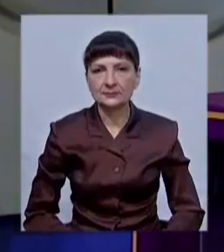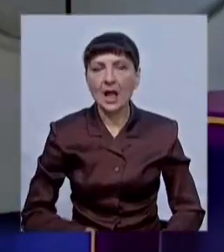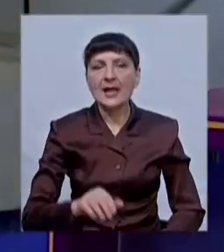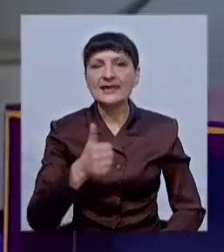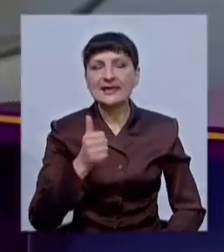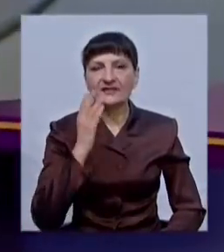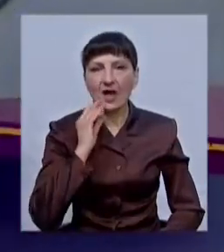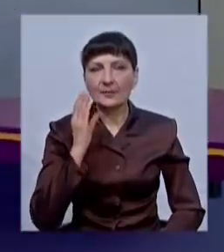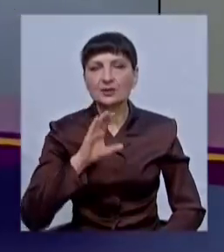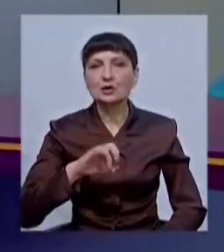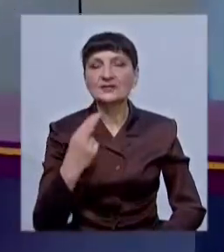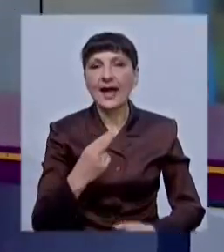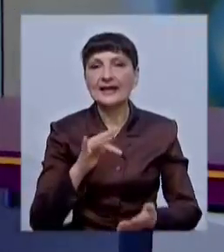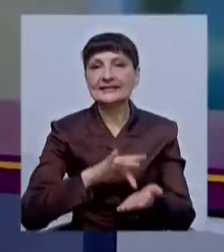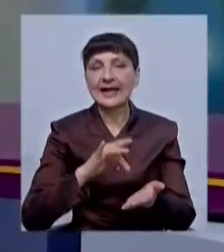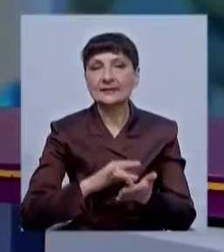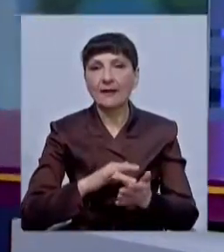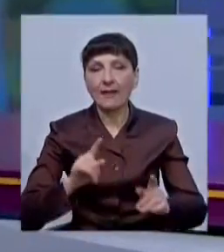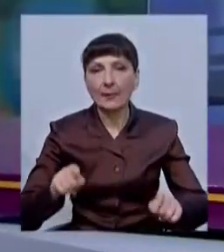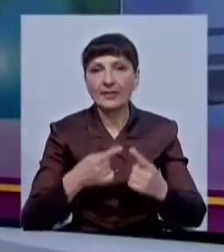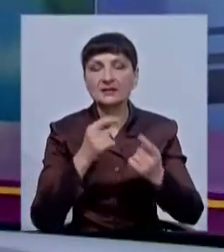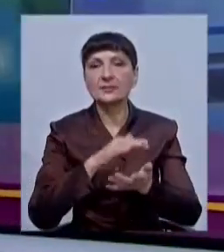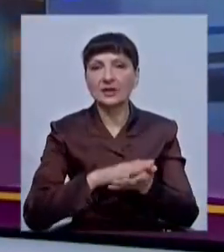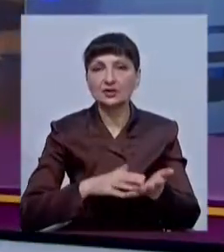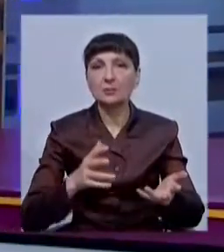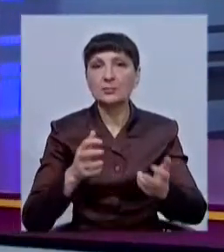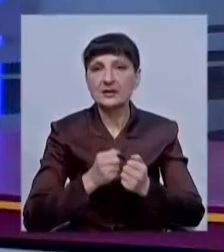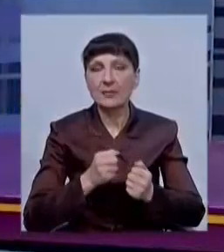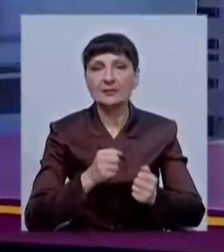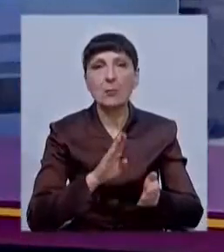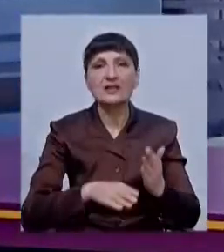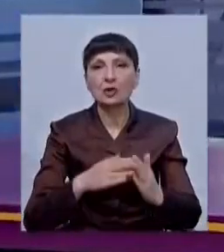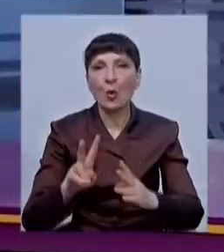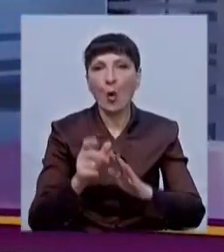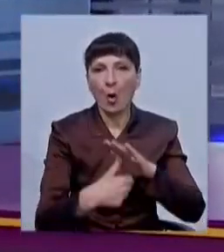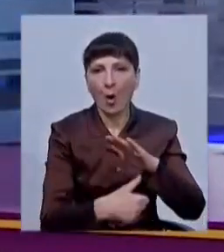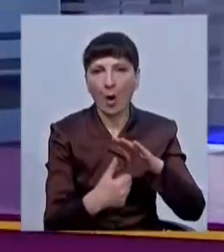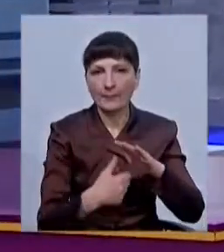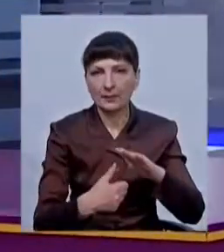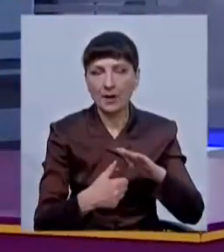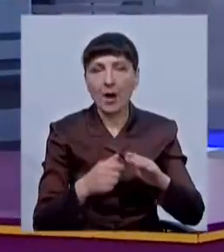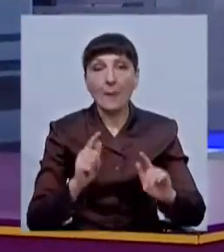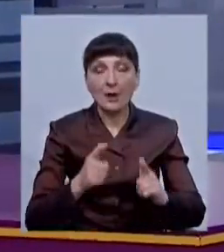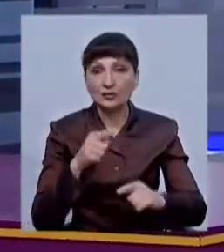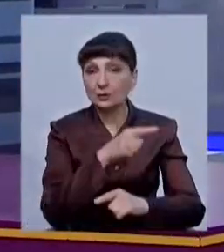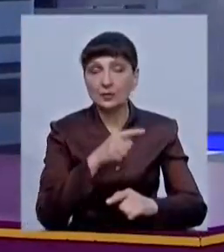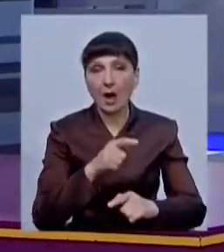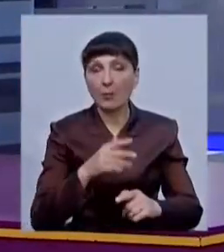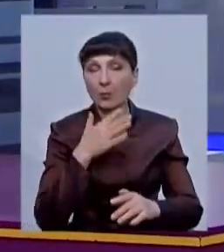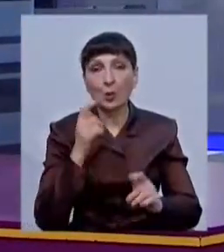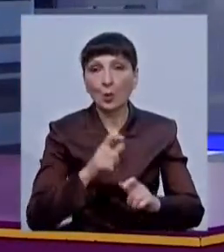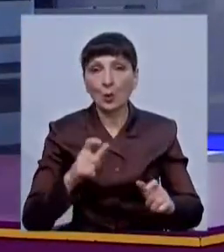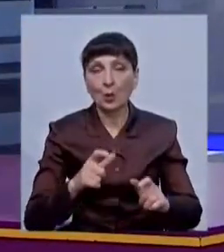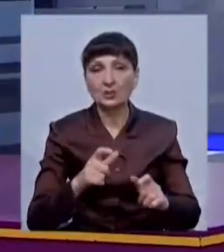Единственный в Алматы социальный центр адаптации продолжает принимать бездомных, несмотря на карантин. Но почему-то многие постояльцы